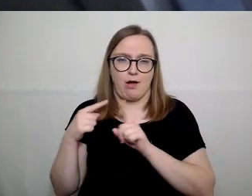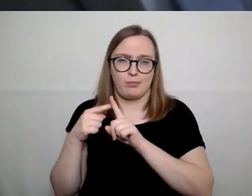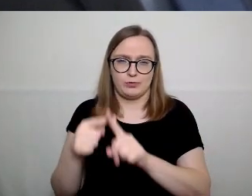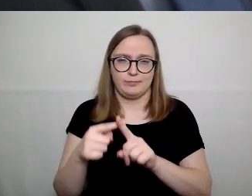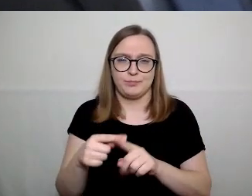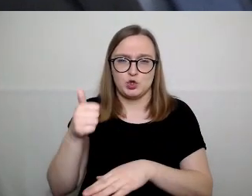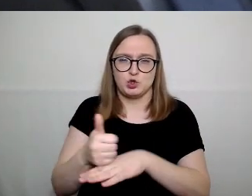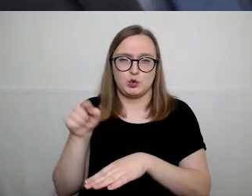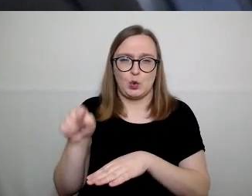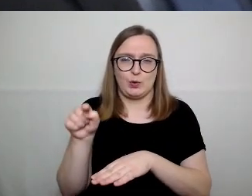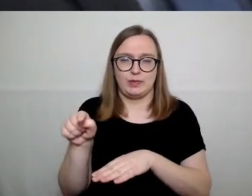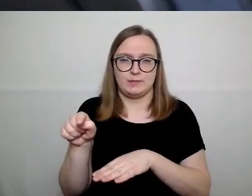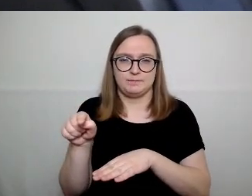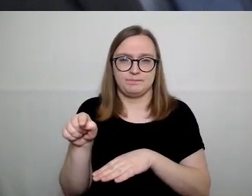stoties